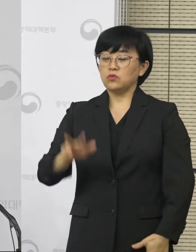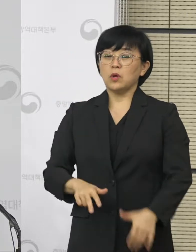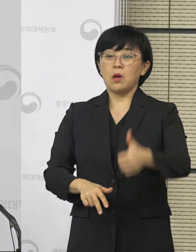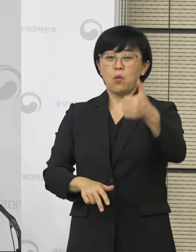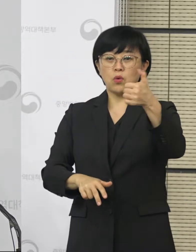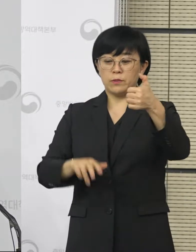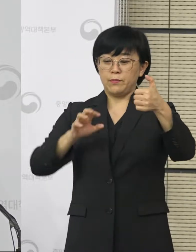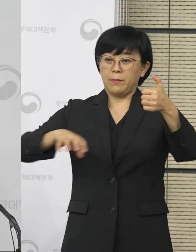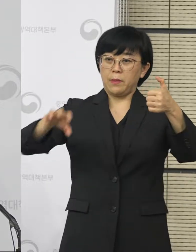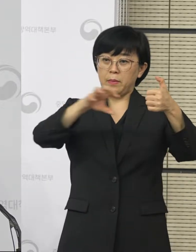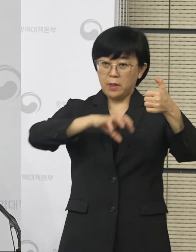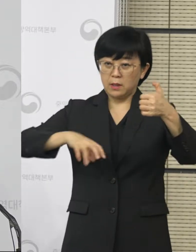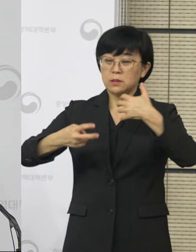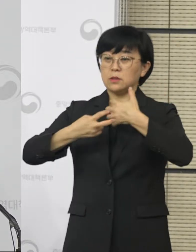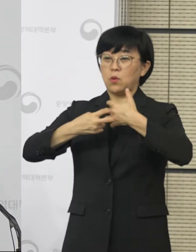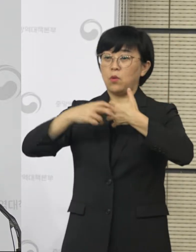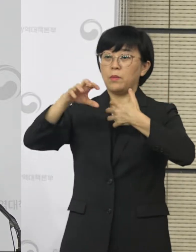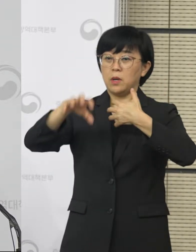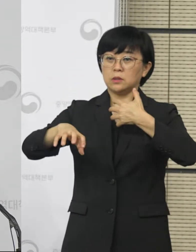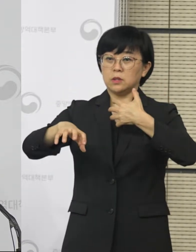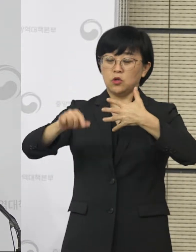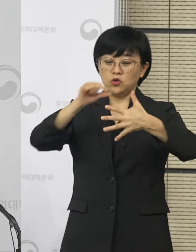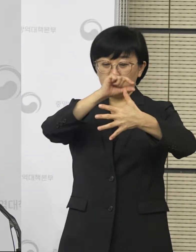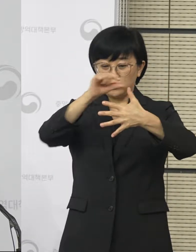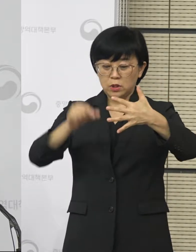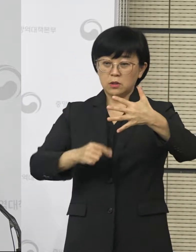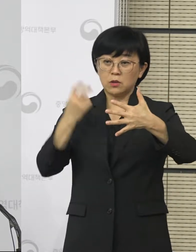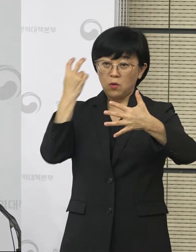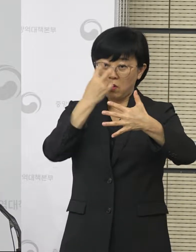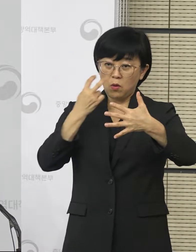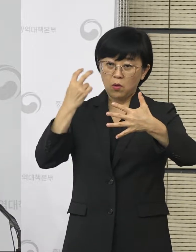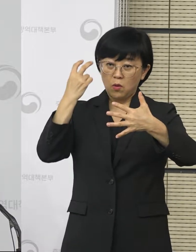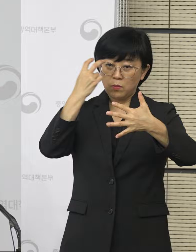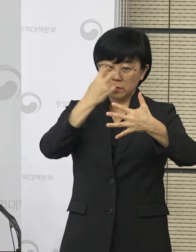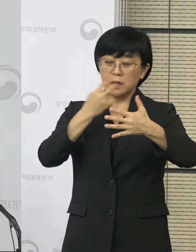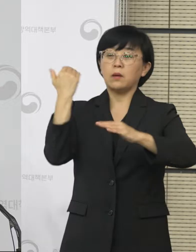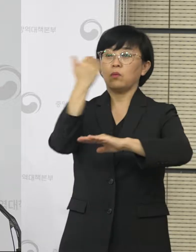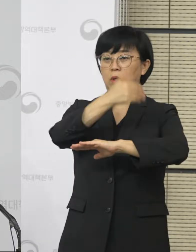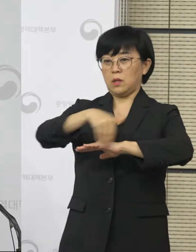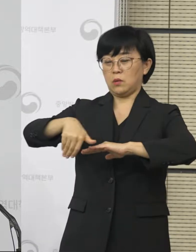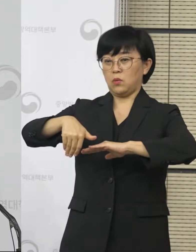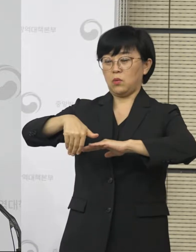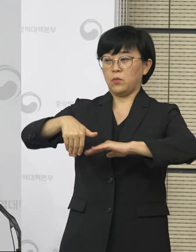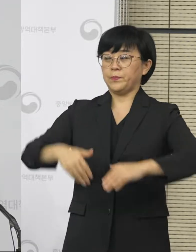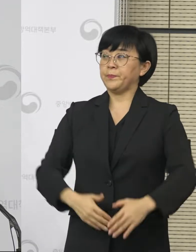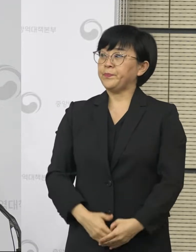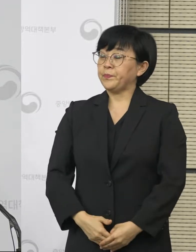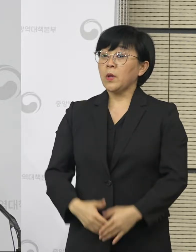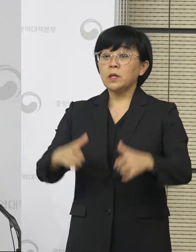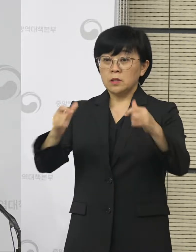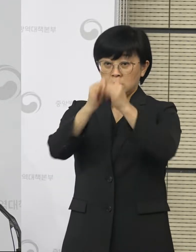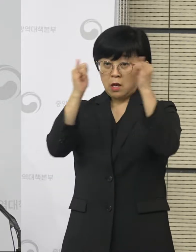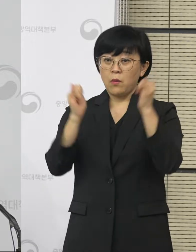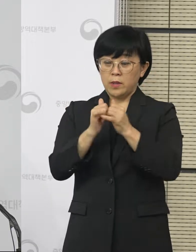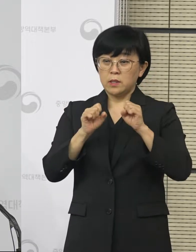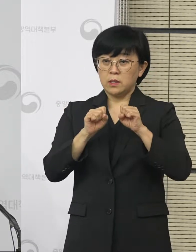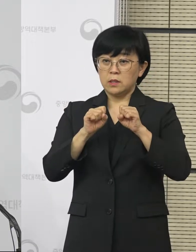받은 전국의 약 50여 개의 의료기관에서 순차적으로 검사를 시행할